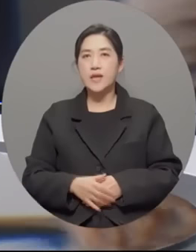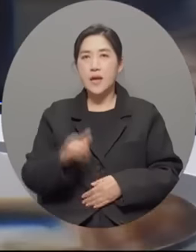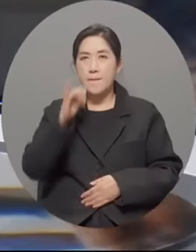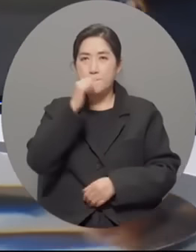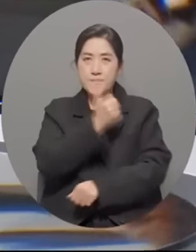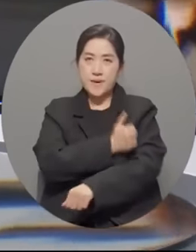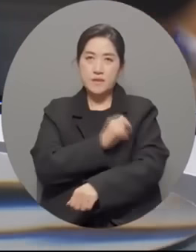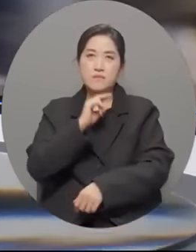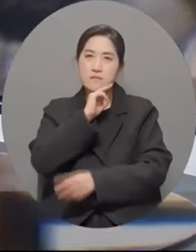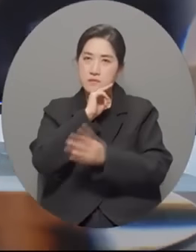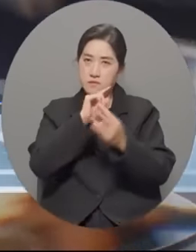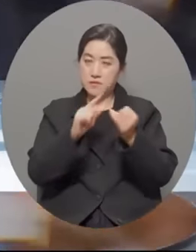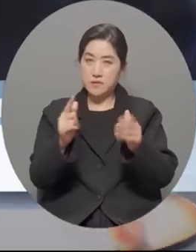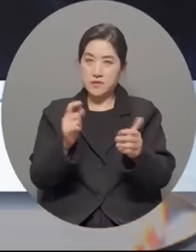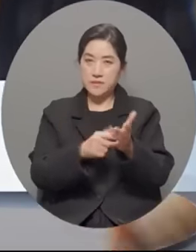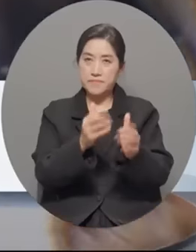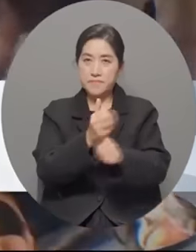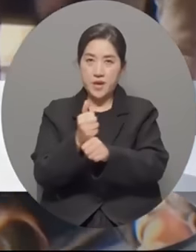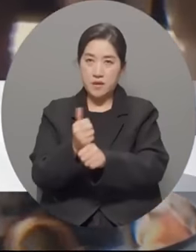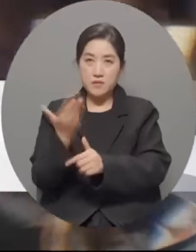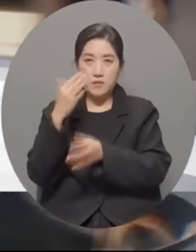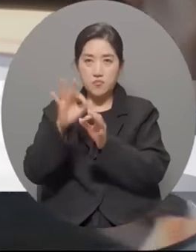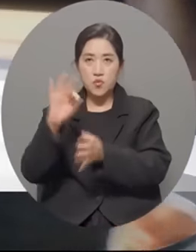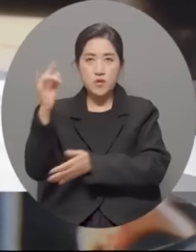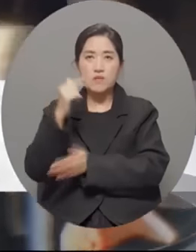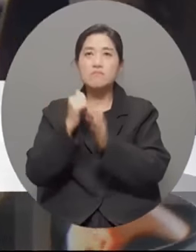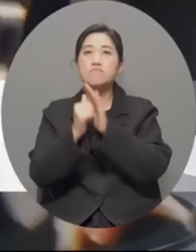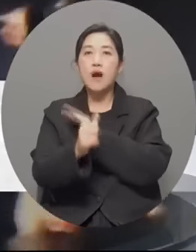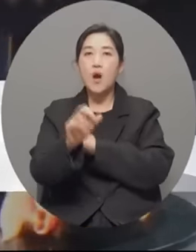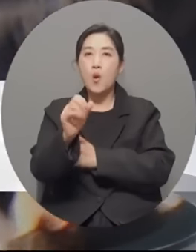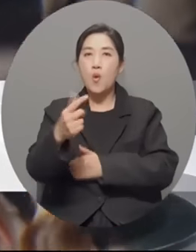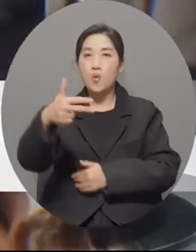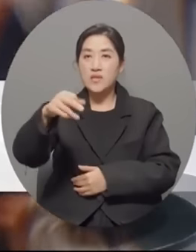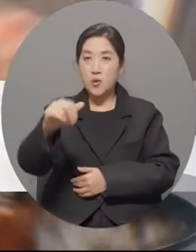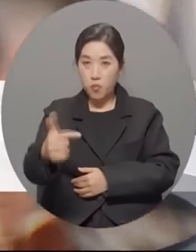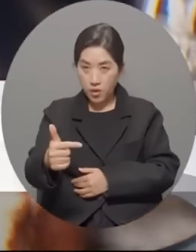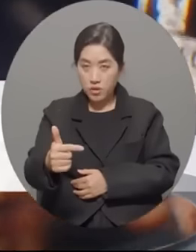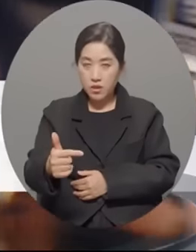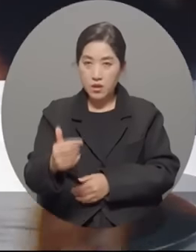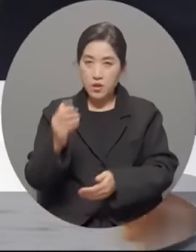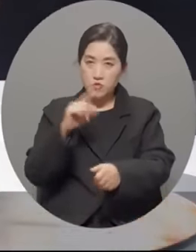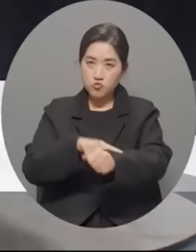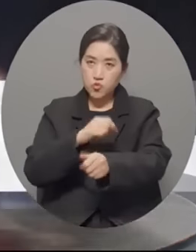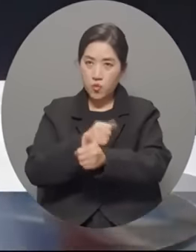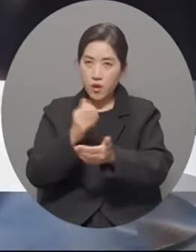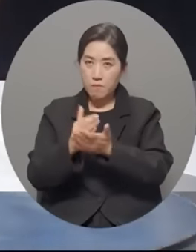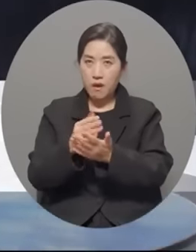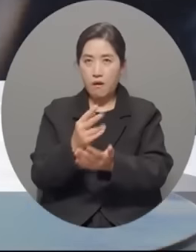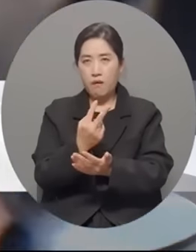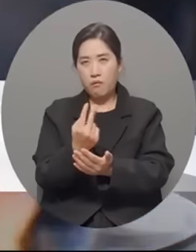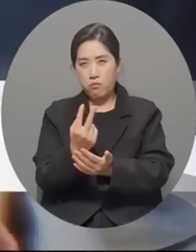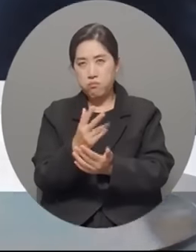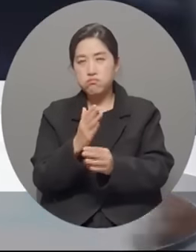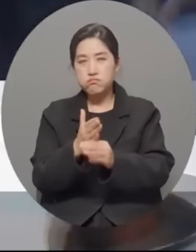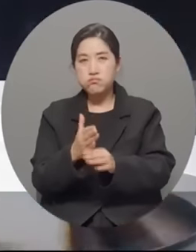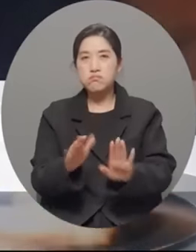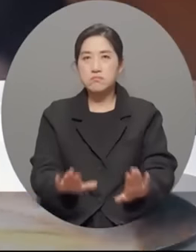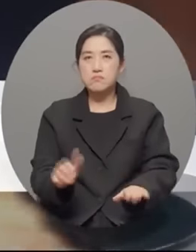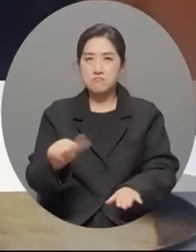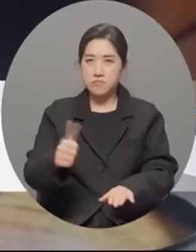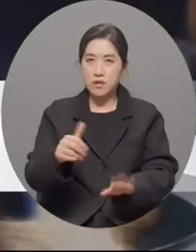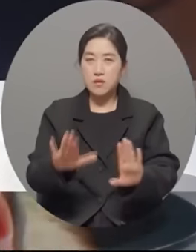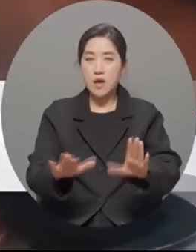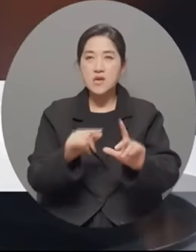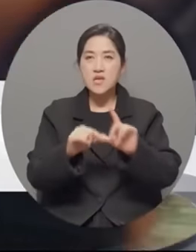마약 투약 혐의 등으로 긴급 체포된 전직 프로야구 선수 오재원 씨가 구속의 갈림길에 서게 됐습니다 오씨는 일부